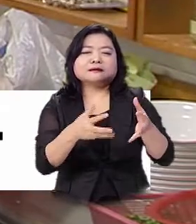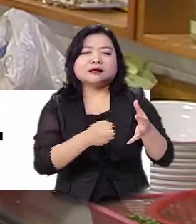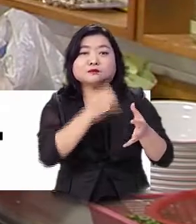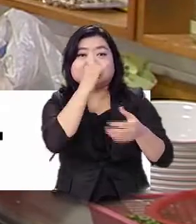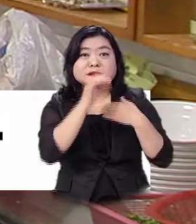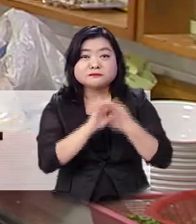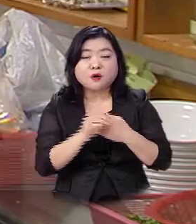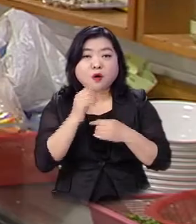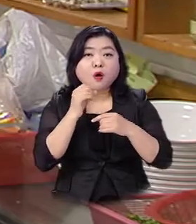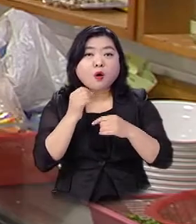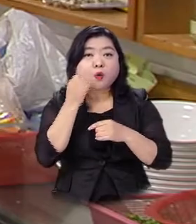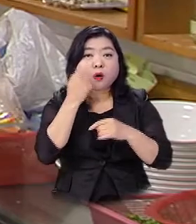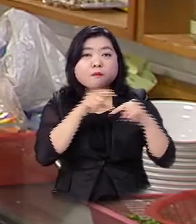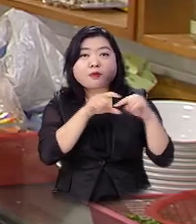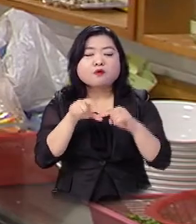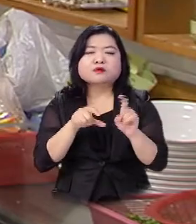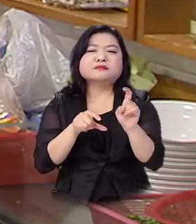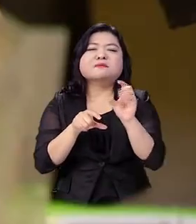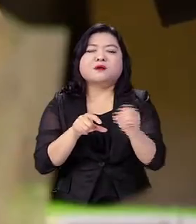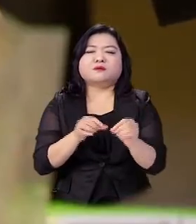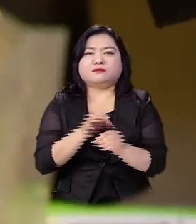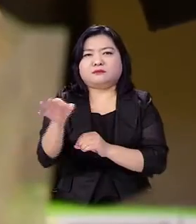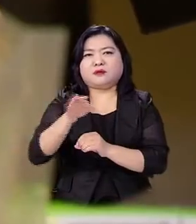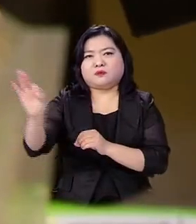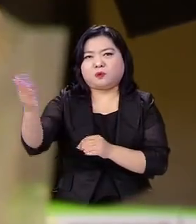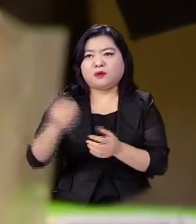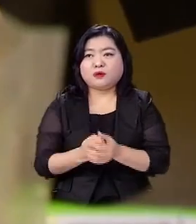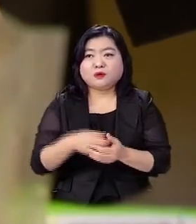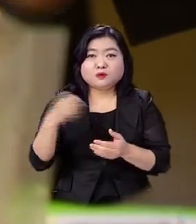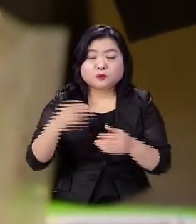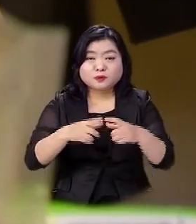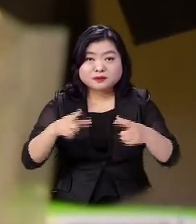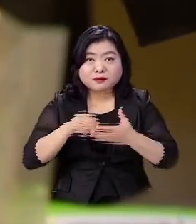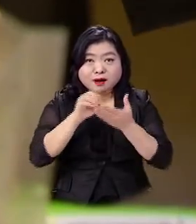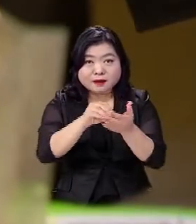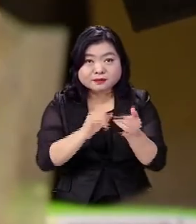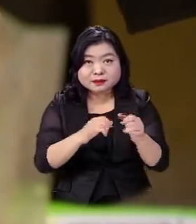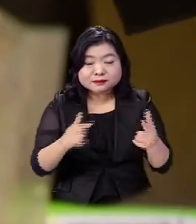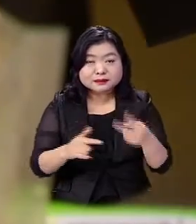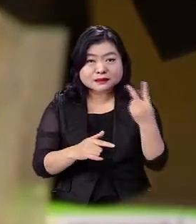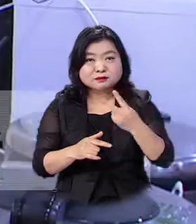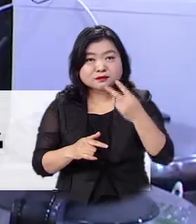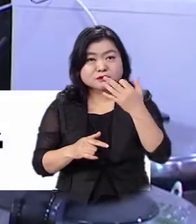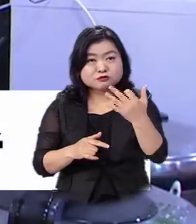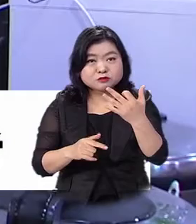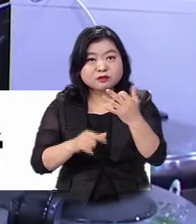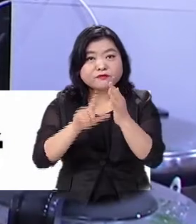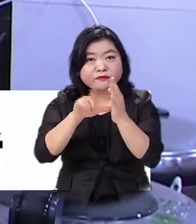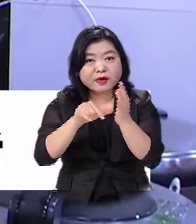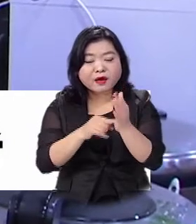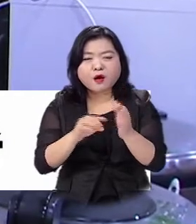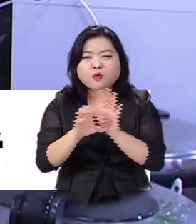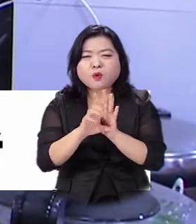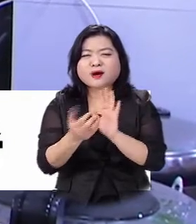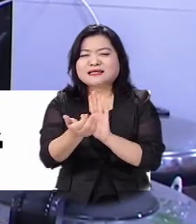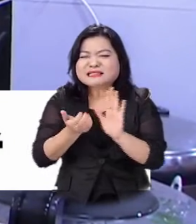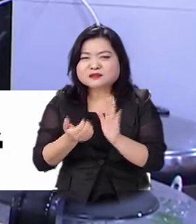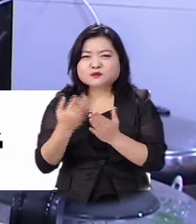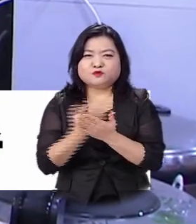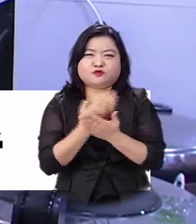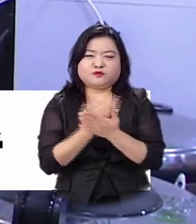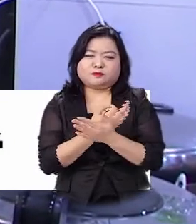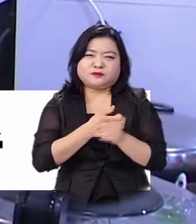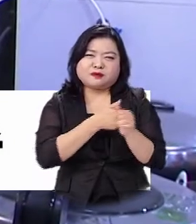원가량 건보료가 부과되는 식입니다. 여기에다 지역 가입자들은 2019년, 그러니까 코로나 이전 수입에